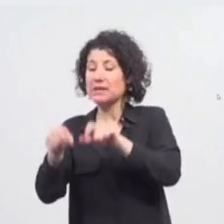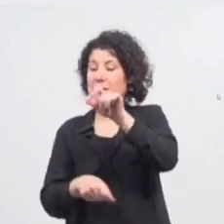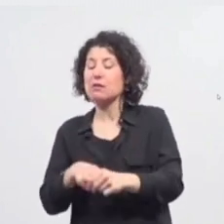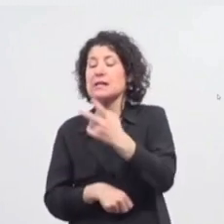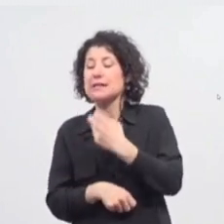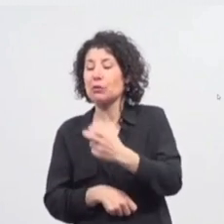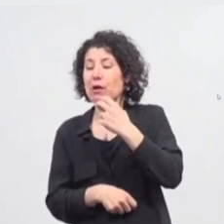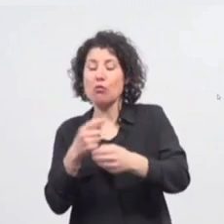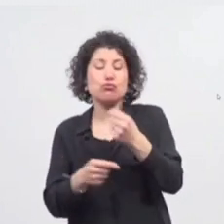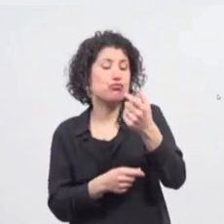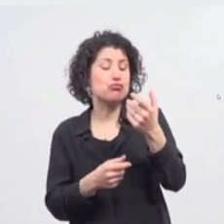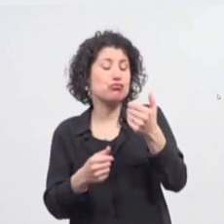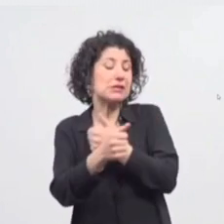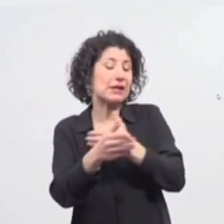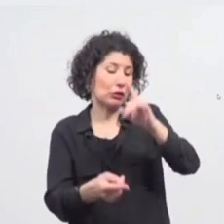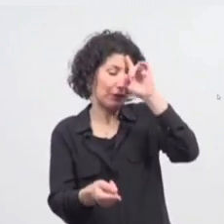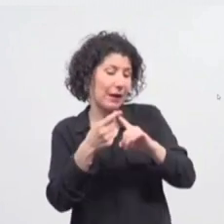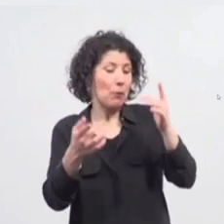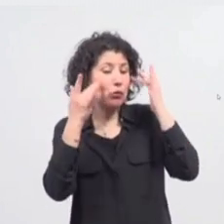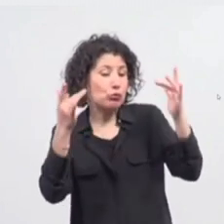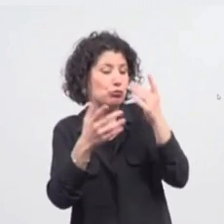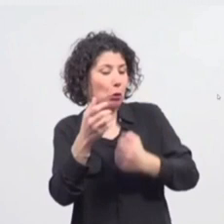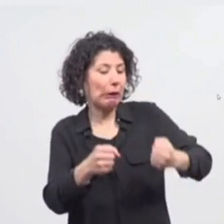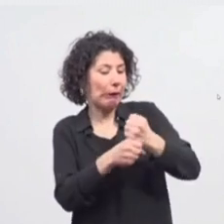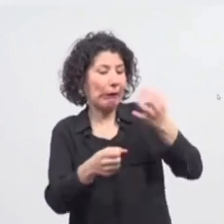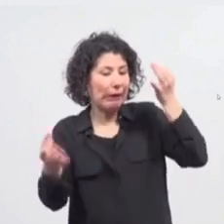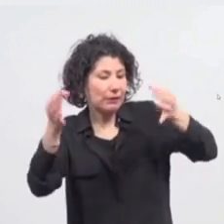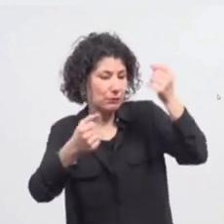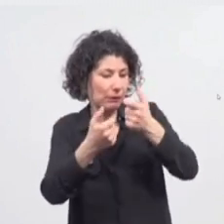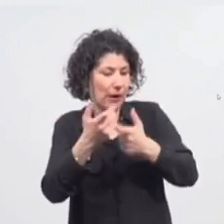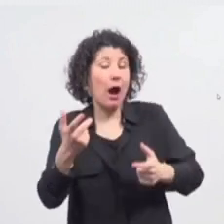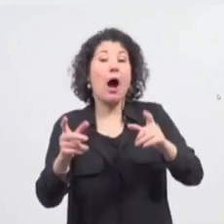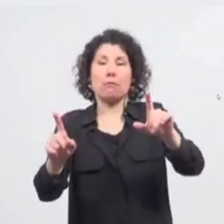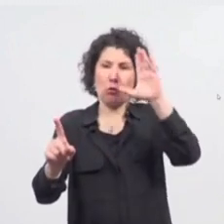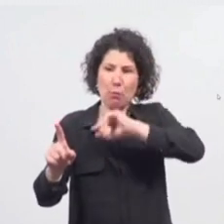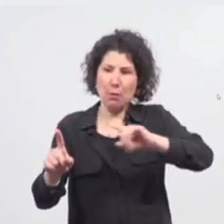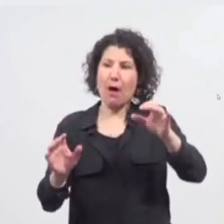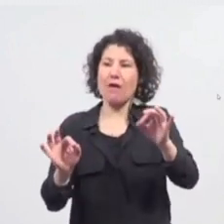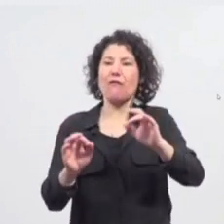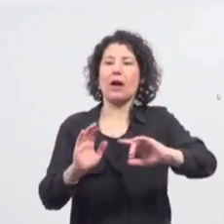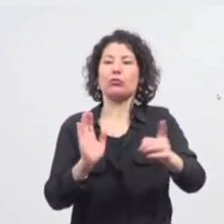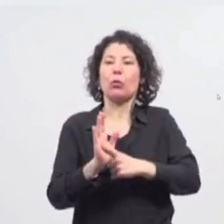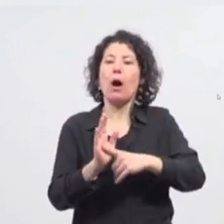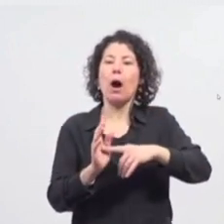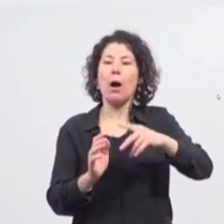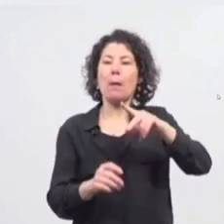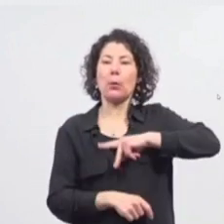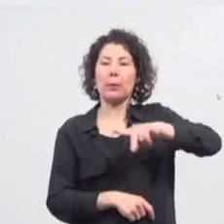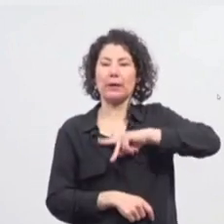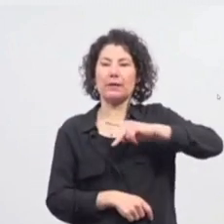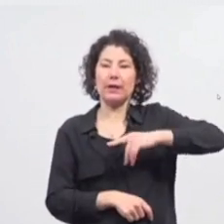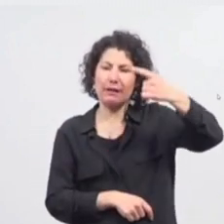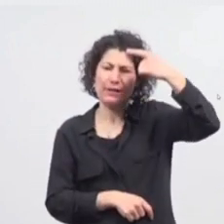création, évidemment en n'oubliant pas les questions liées à la protection et la gestion des droits de propriété intellectuelle. Ceci